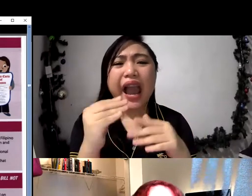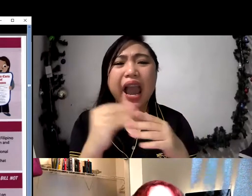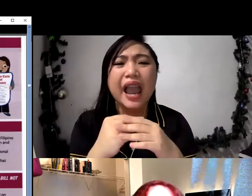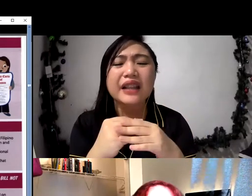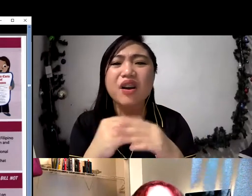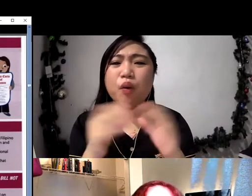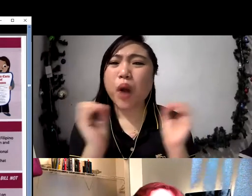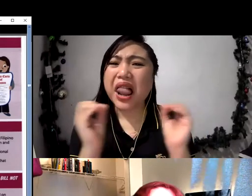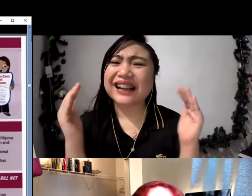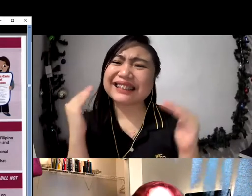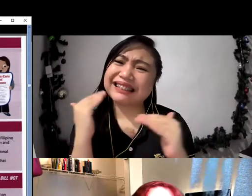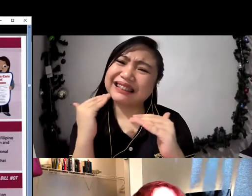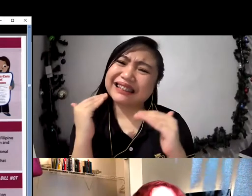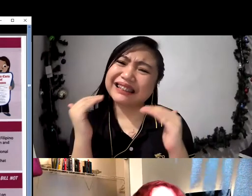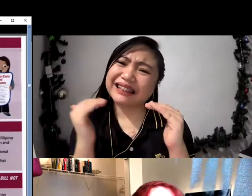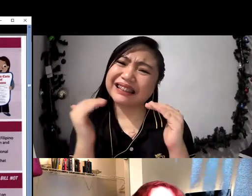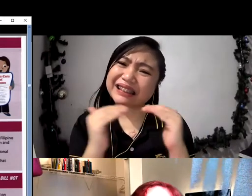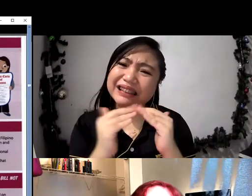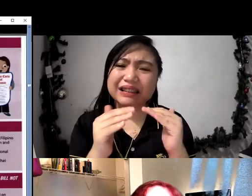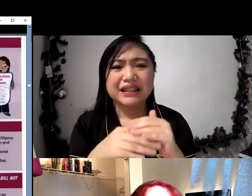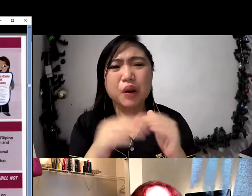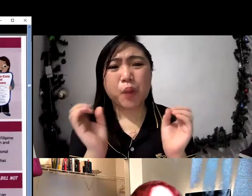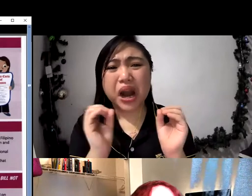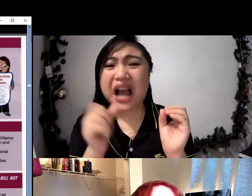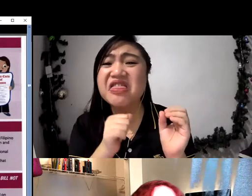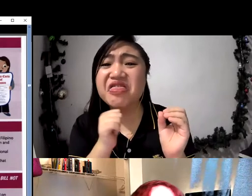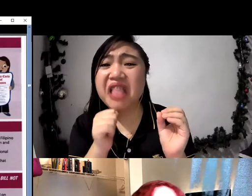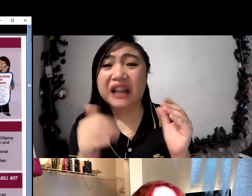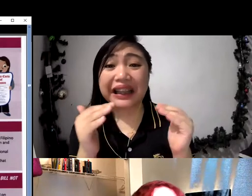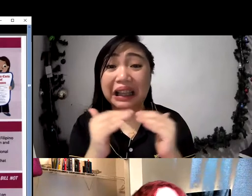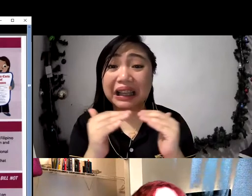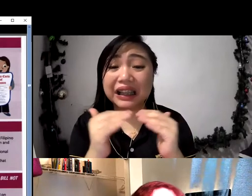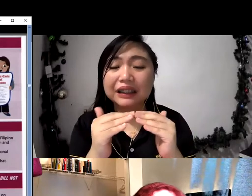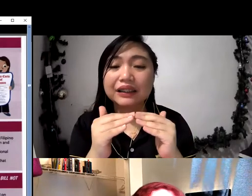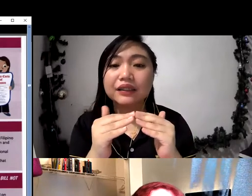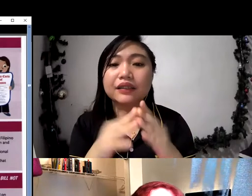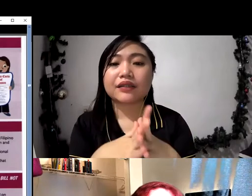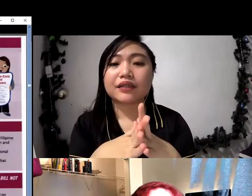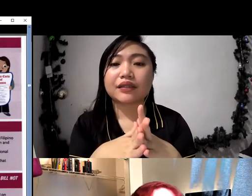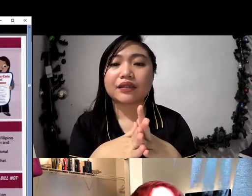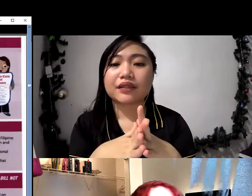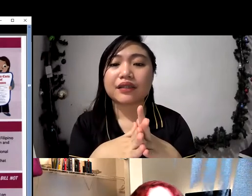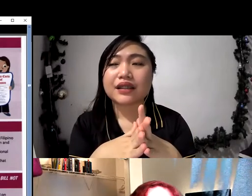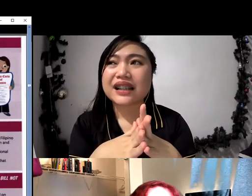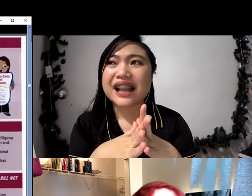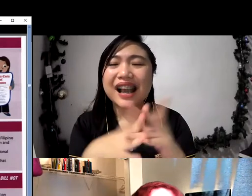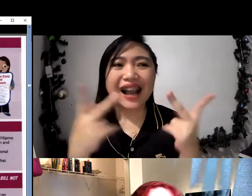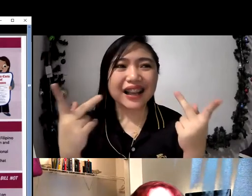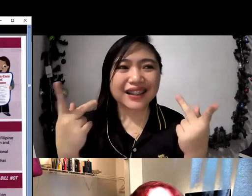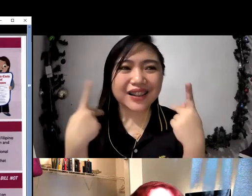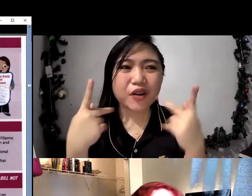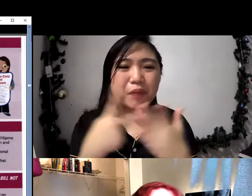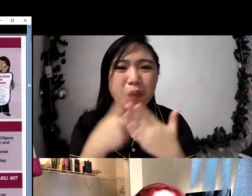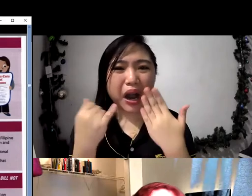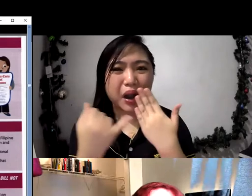perpetrated. Kasi somehow, we don't realize, no, that our spaces are actually gendered, no? May mga proyekto tayo